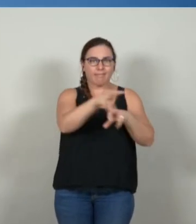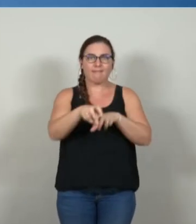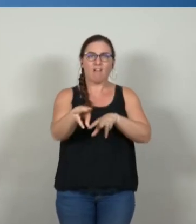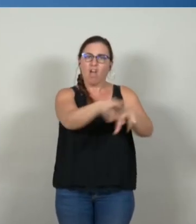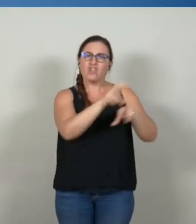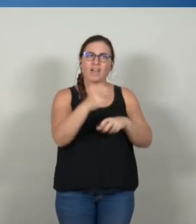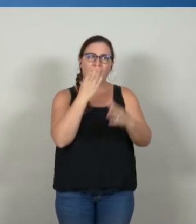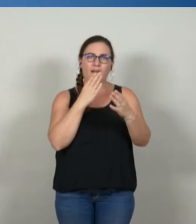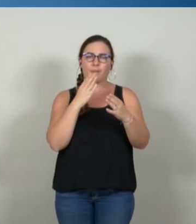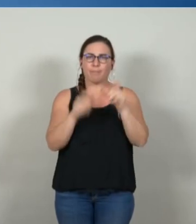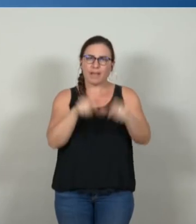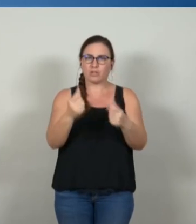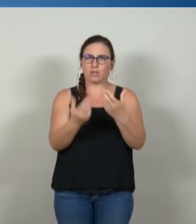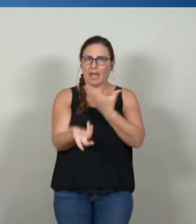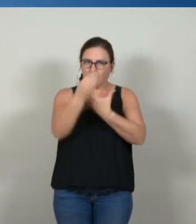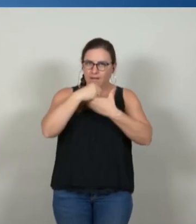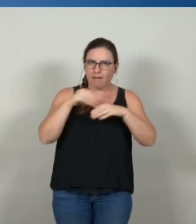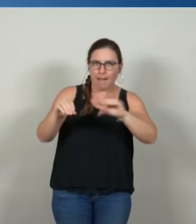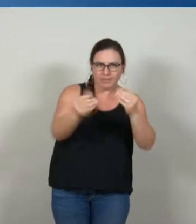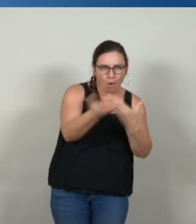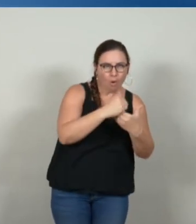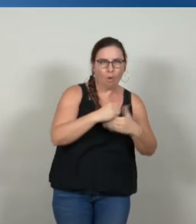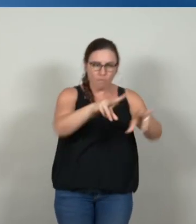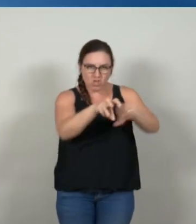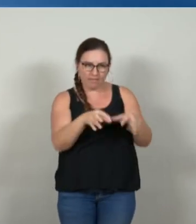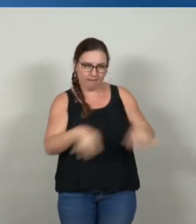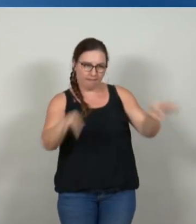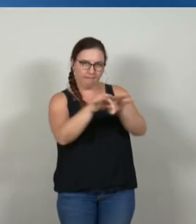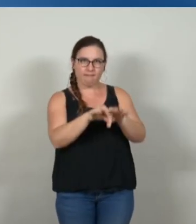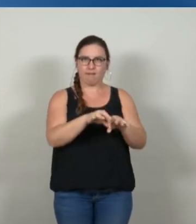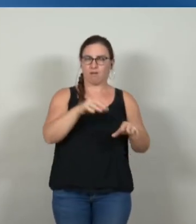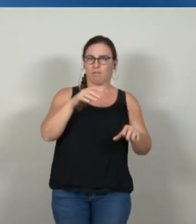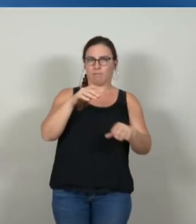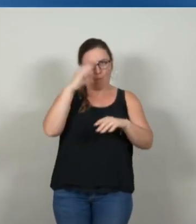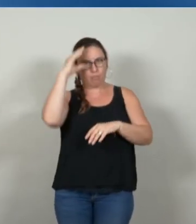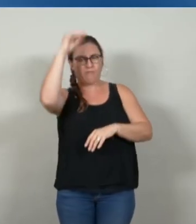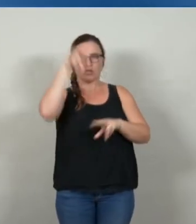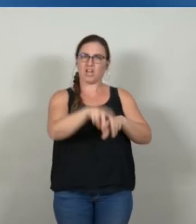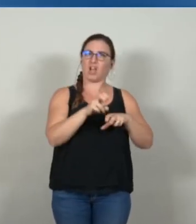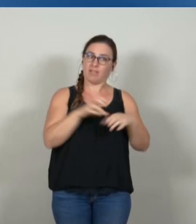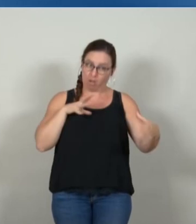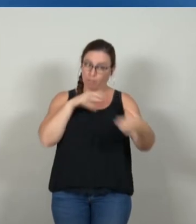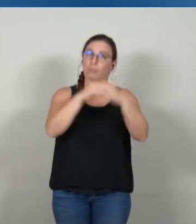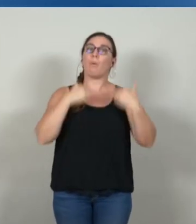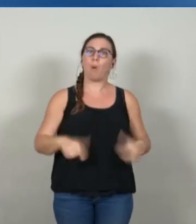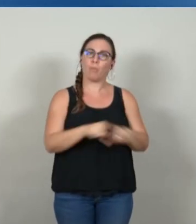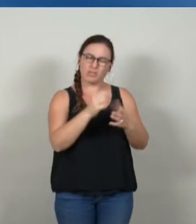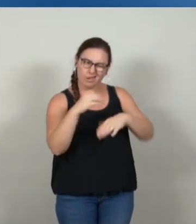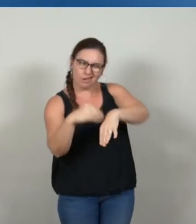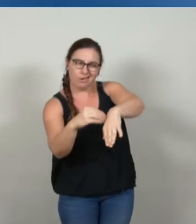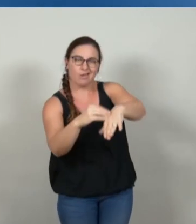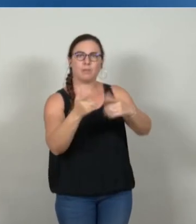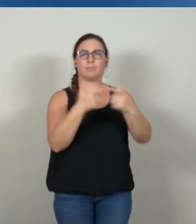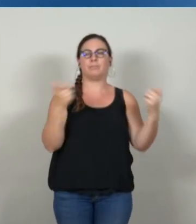par les habitants et habitants les espaces à cultiver l'accompagnement des jardiniers jardinières membres des jardins collectifs l'installation d'espace